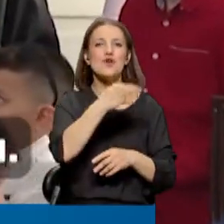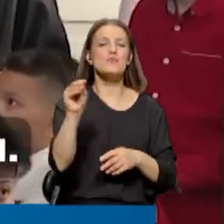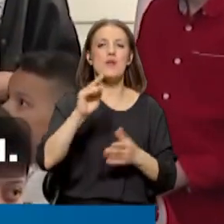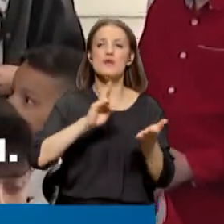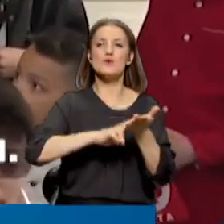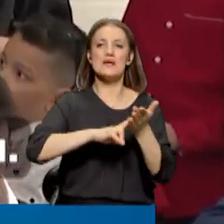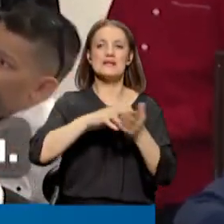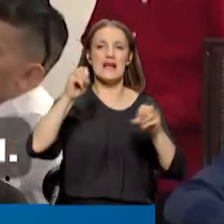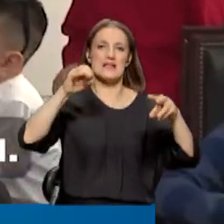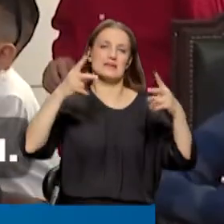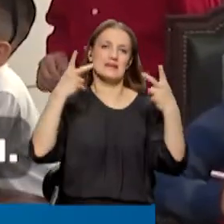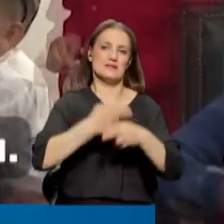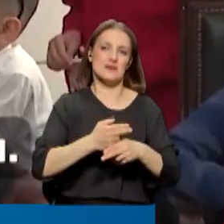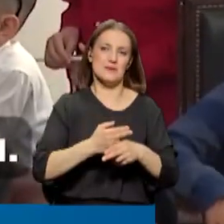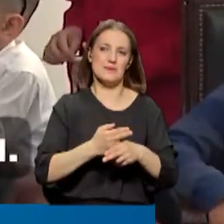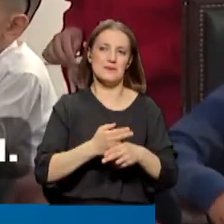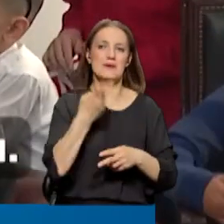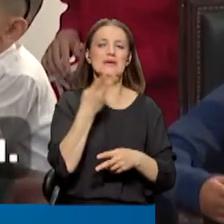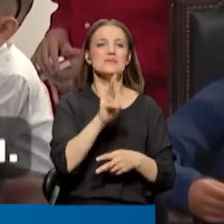milyon abonenin elektriği kesildi